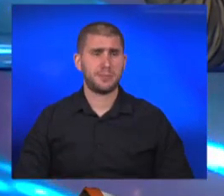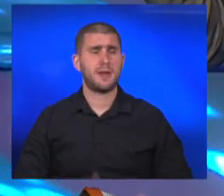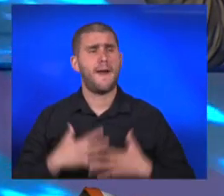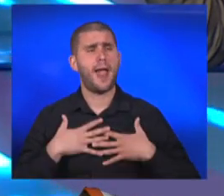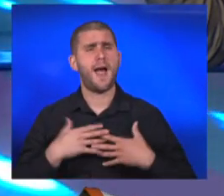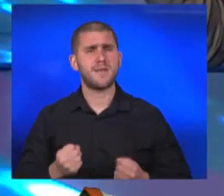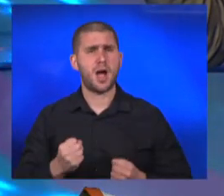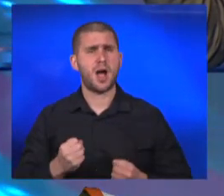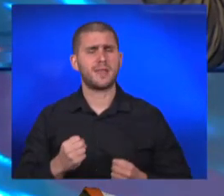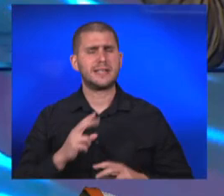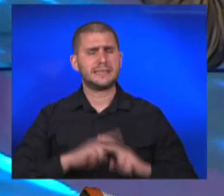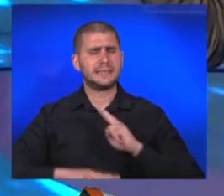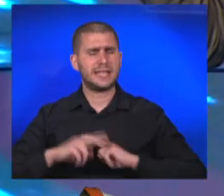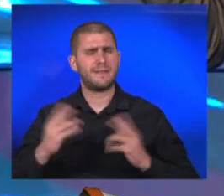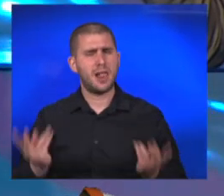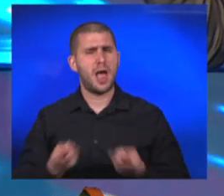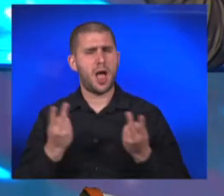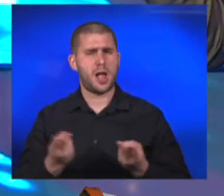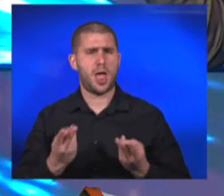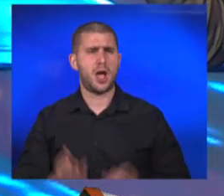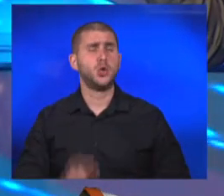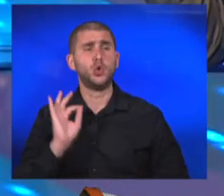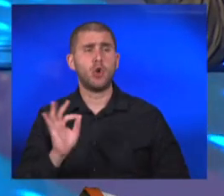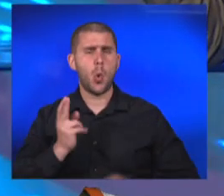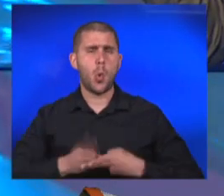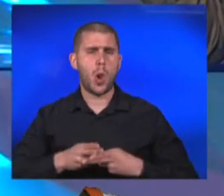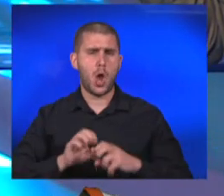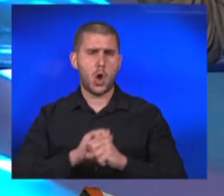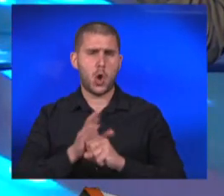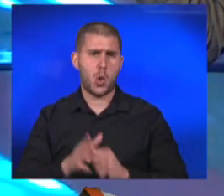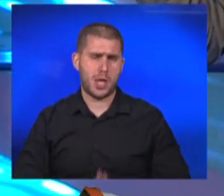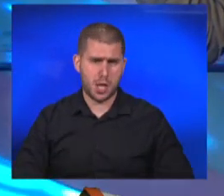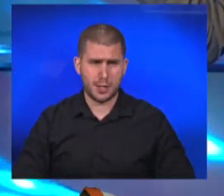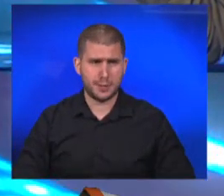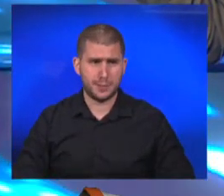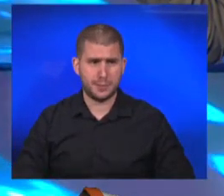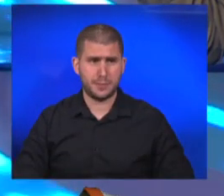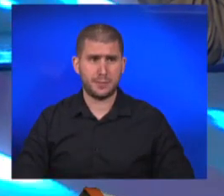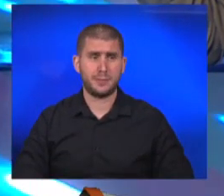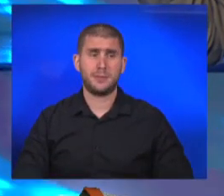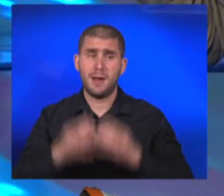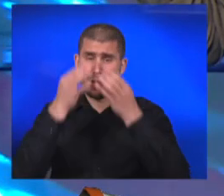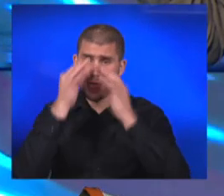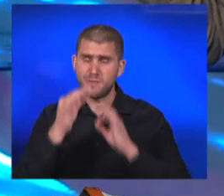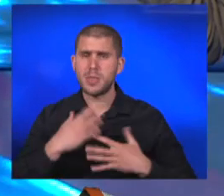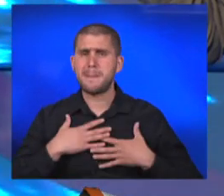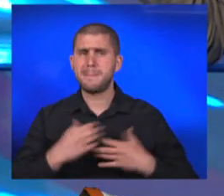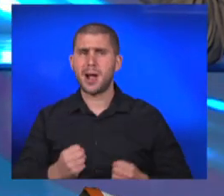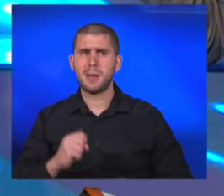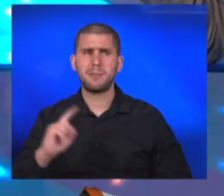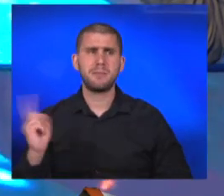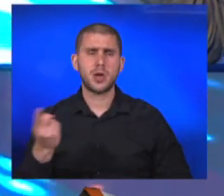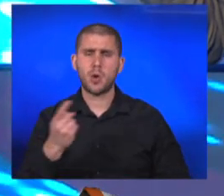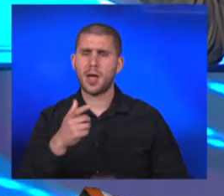להבראתם ולהקלת סבלם של חולי הקורונה. לכבוד המחלימים מכלל